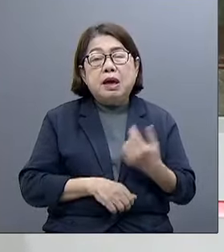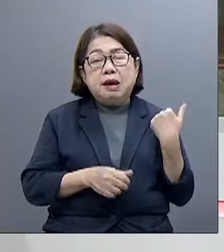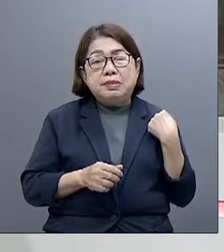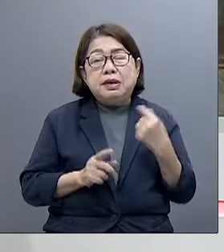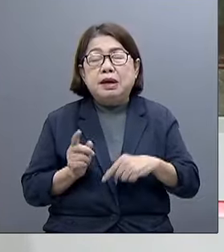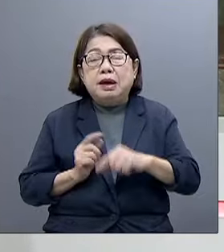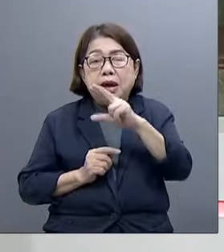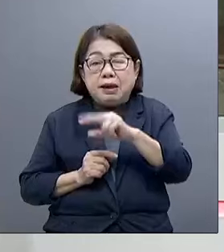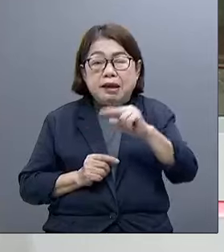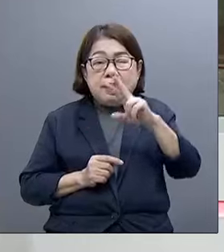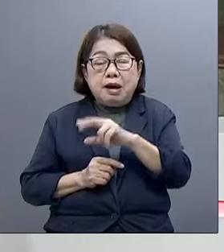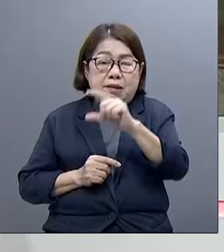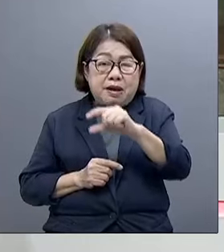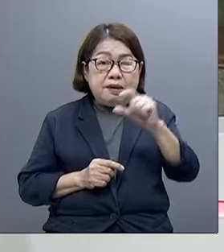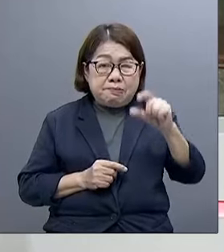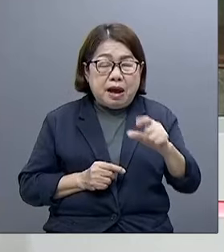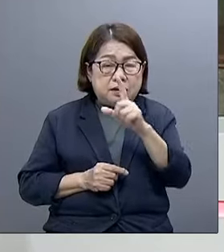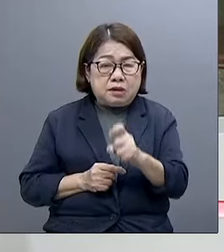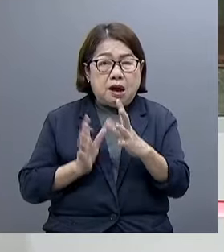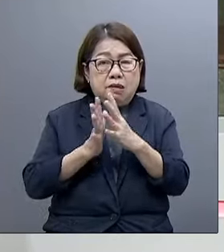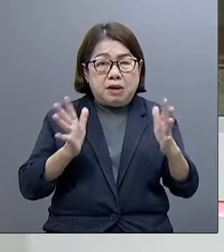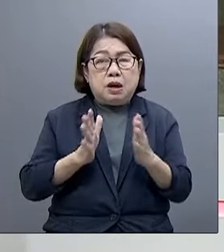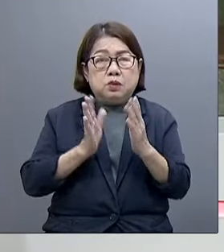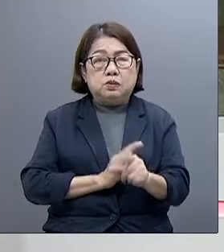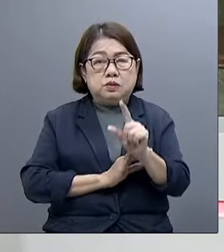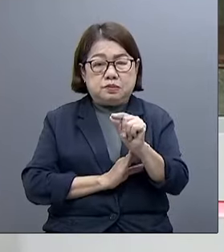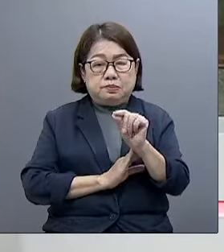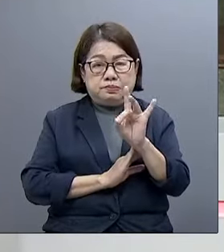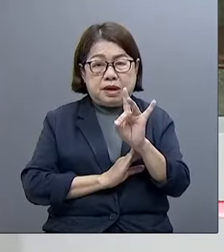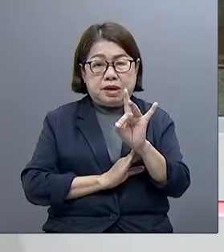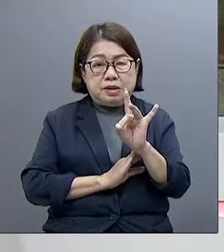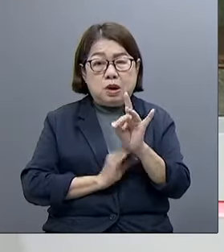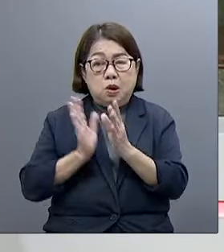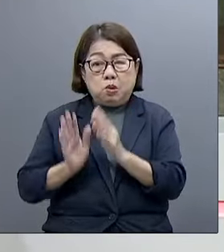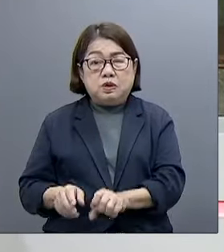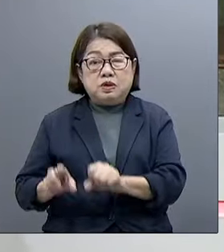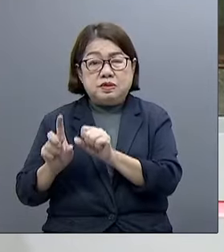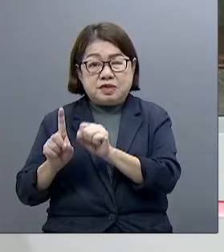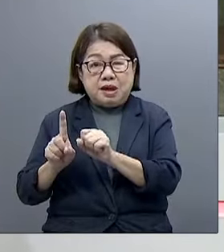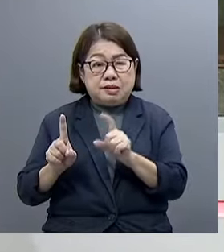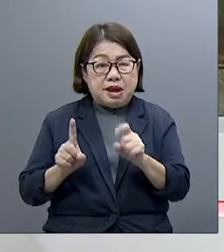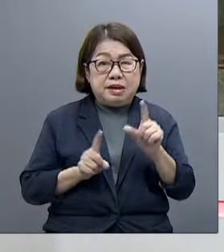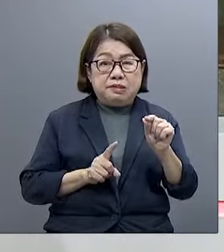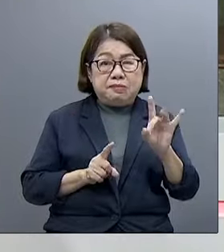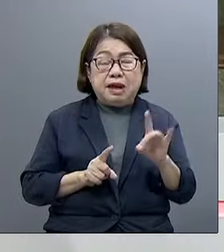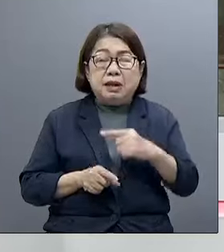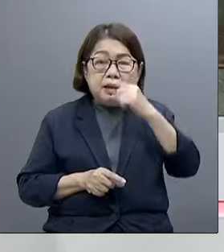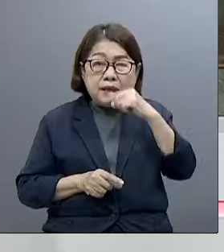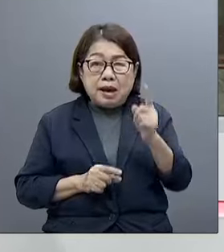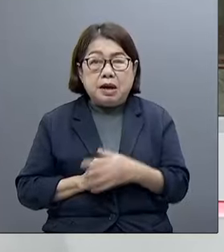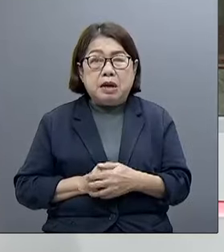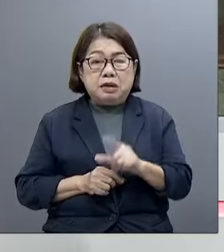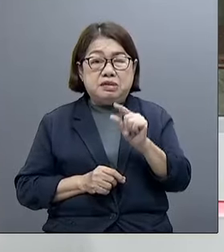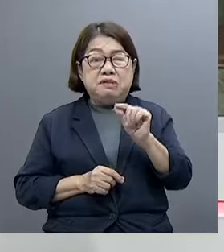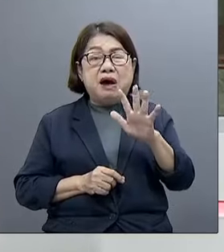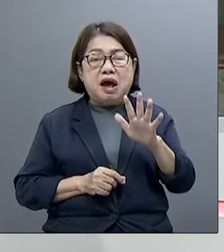การณ์รุนแรงที่สุดค่ะมีผู้เสียชีวิตมากกว่า28คนต่อจำนวนประชากร 100,000 คนไทยตามมาติดๆคุณผู้ชมมากกว่า25